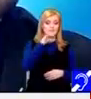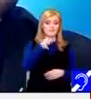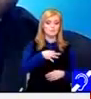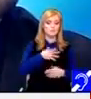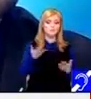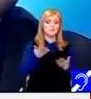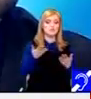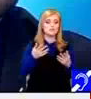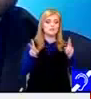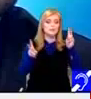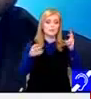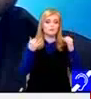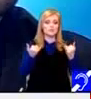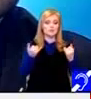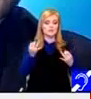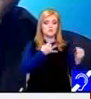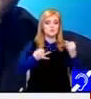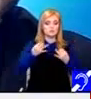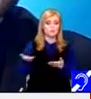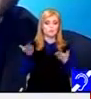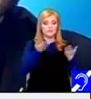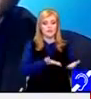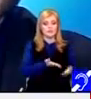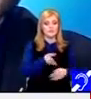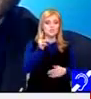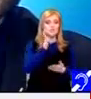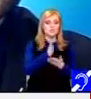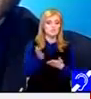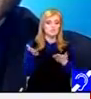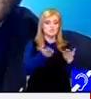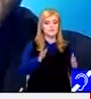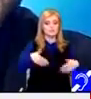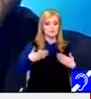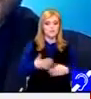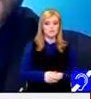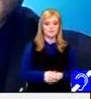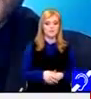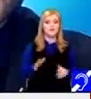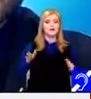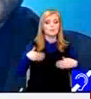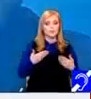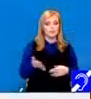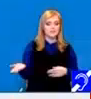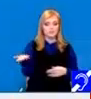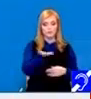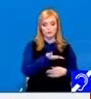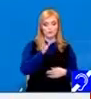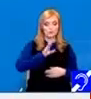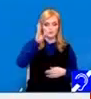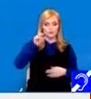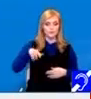ce subiecte propune invitaților săi de astăzi și cine sunt aceștia. Bună seara, Vasile, te ascultăm! Bună seara, Stella! Bună seara,